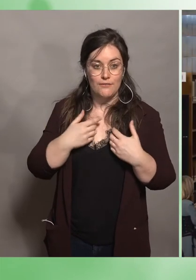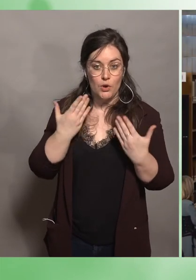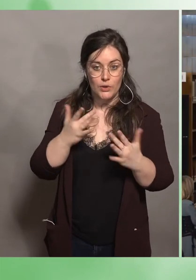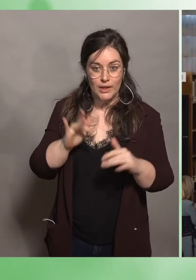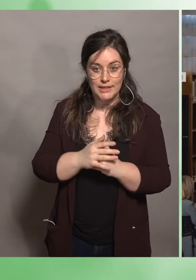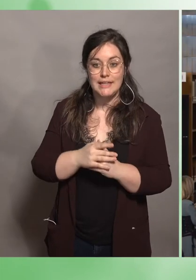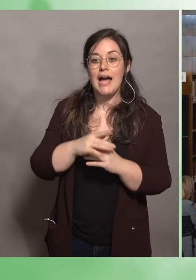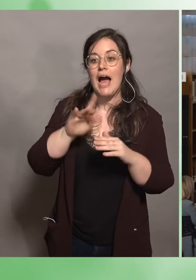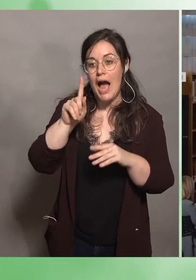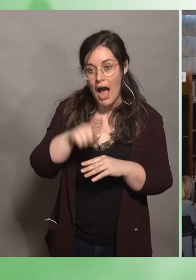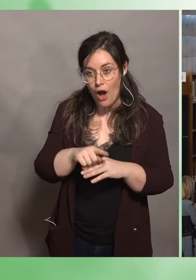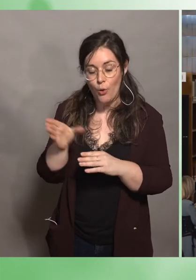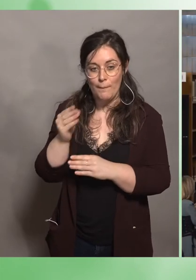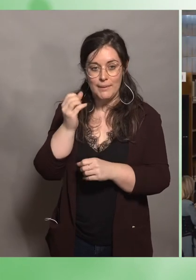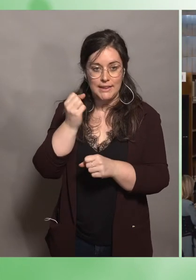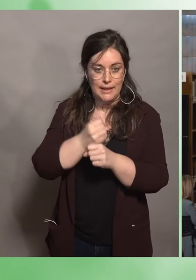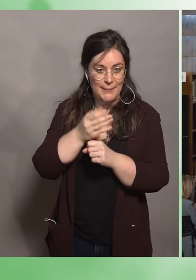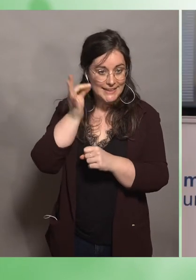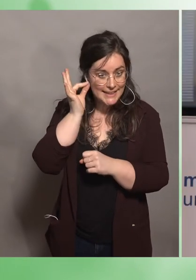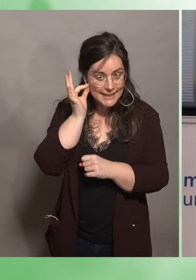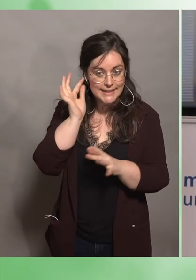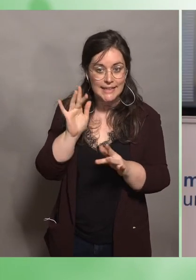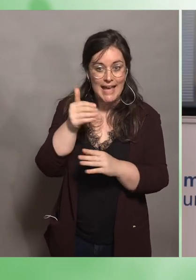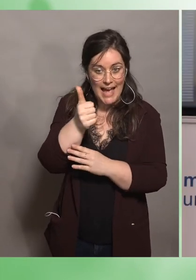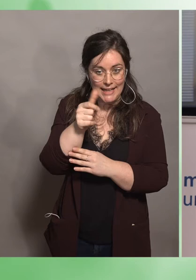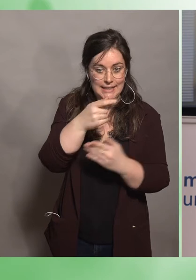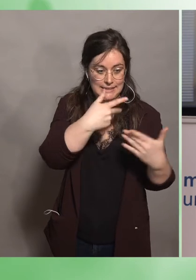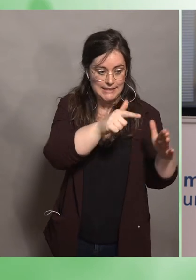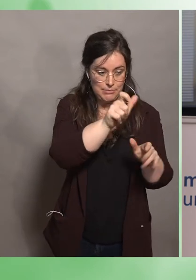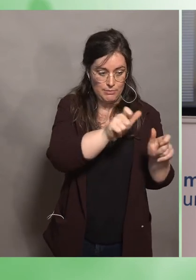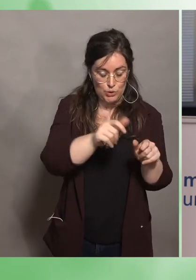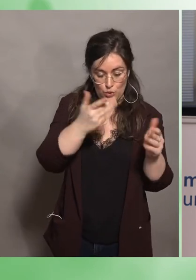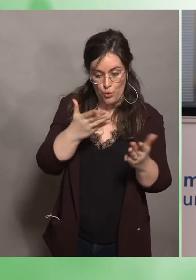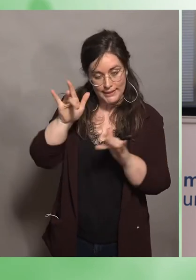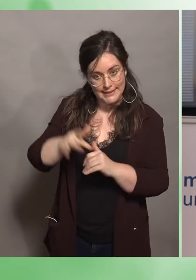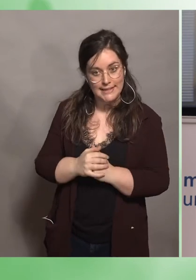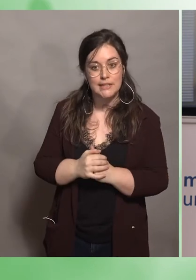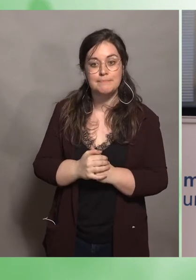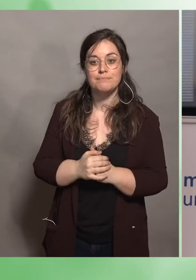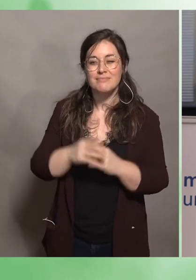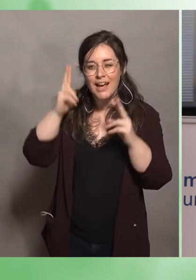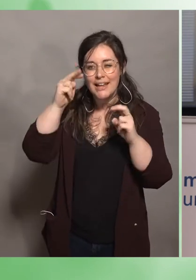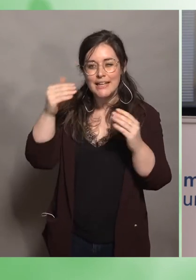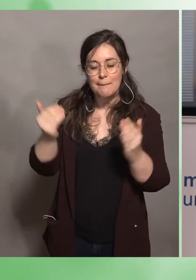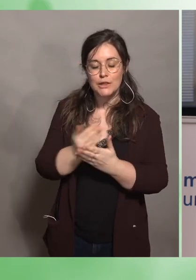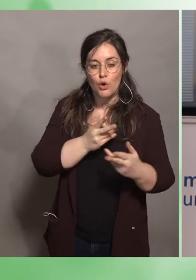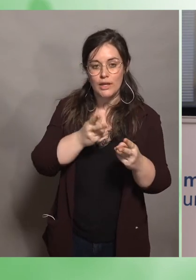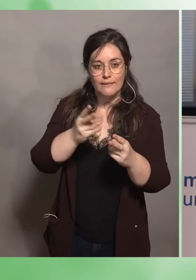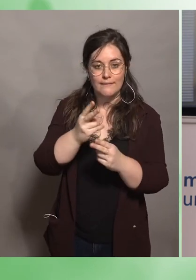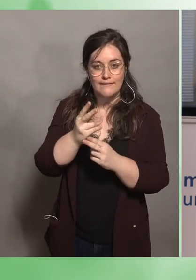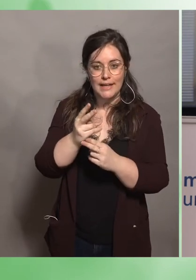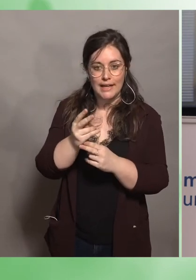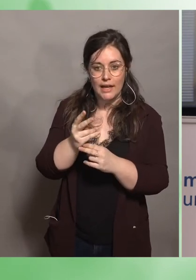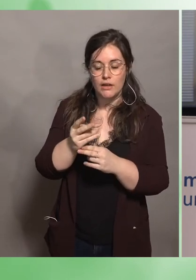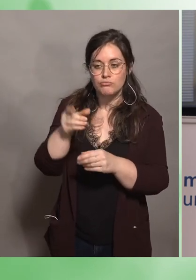haben auch eine Mitarbeiterin, eine der 17, hier mit dabei in der Veranstaltung. Das Thema ist ja neue Wege in Recruiting und Personalentwicklung gehen.